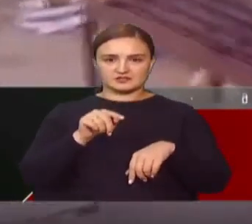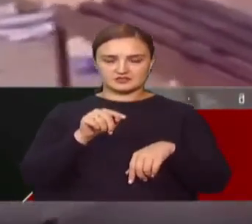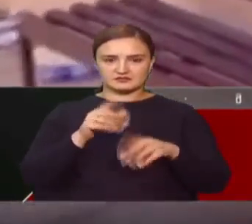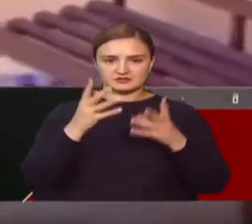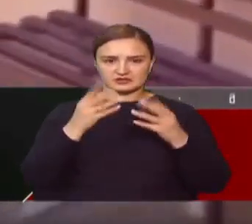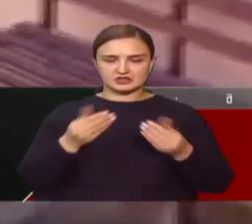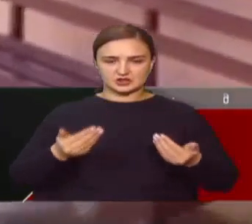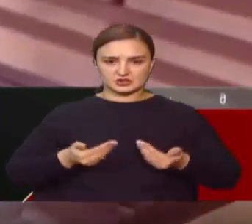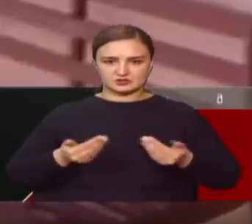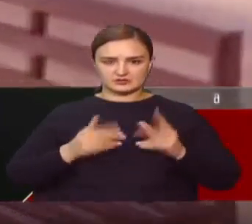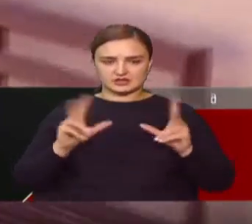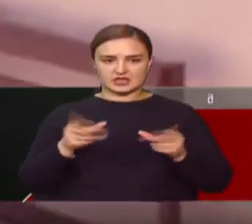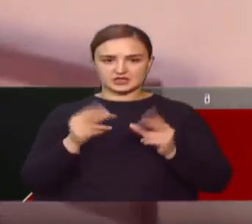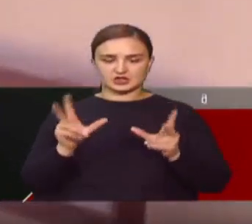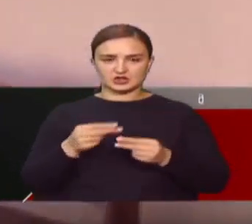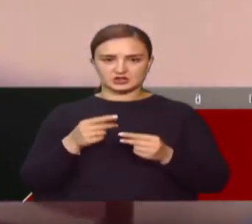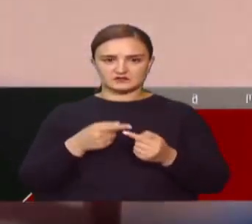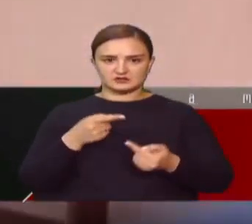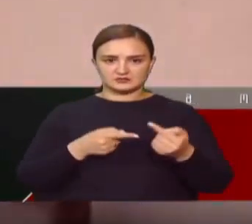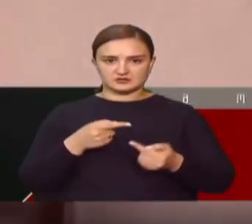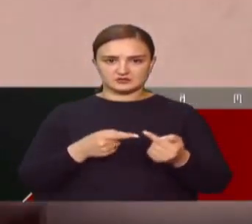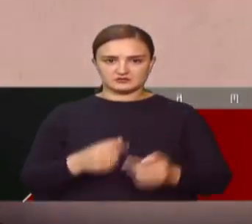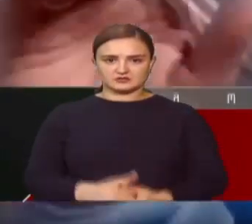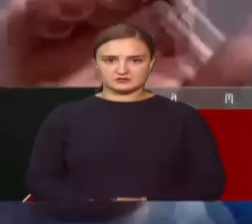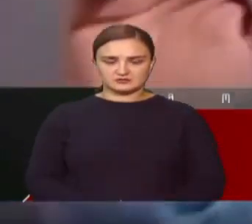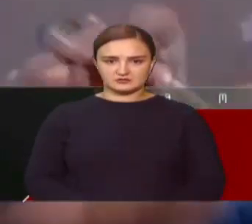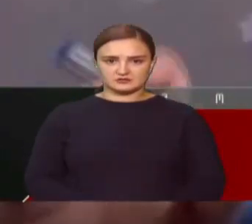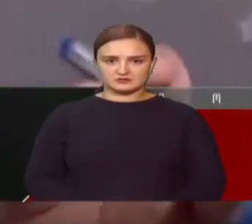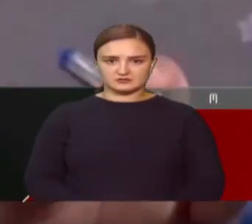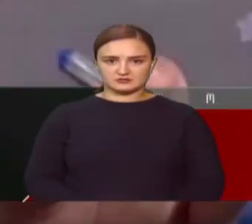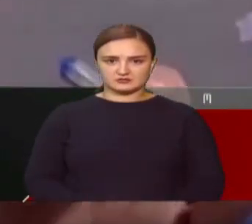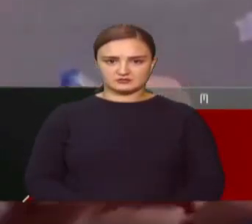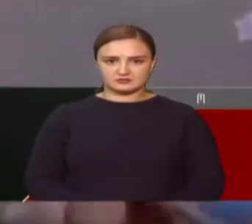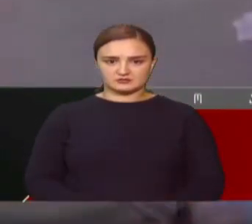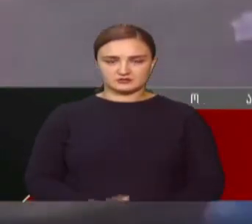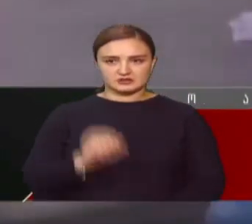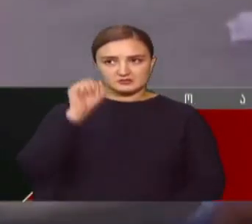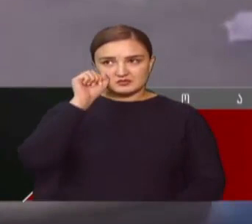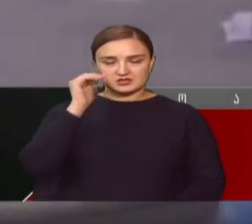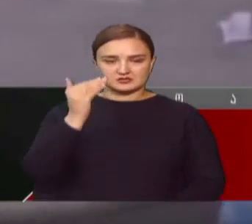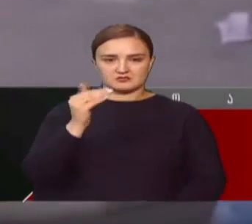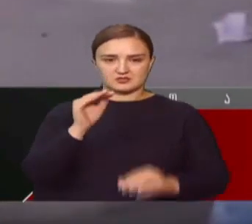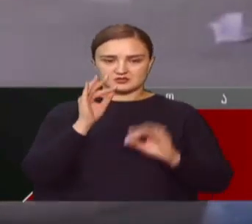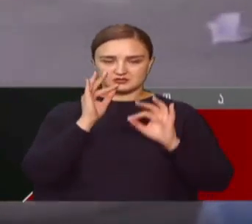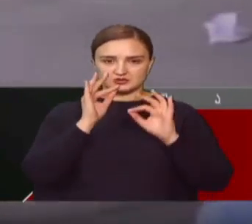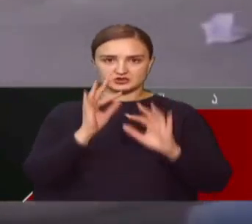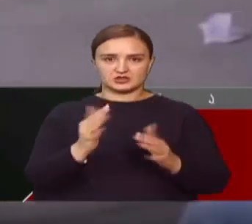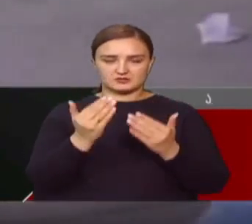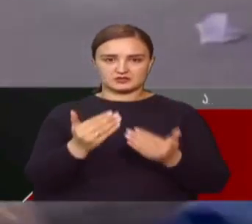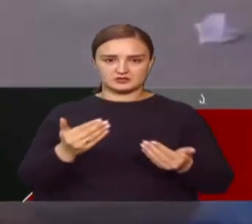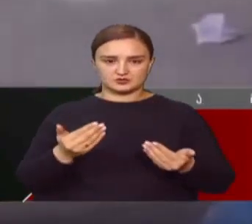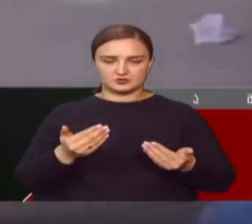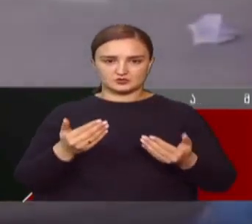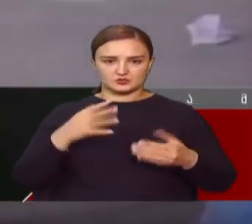დღიდან სიცოცხლეების გადარჩენისთვის იბრძვის. Ღმერთმა შეიწყალოს მათი სულები. Ეს არის კატასტროფა. ჩვენი ოჯახები,